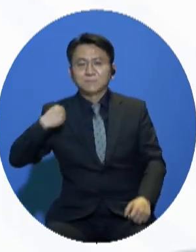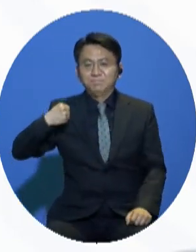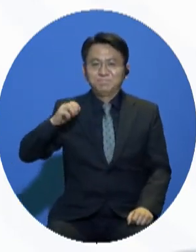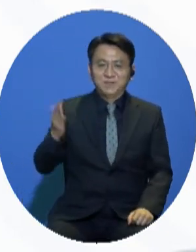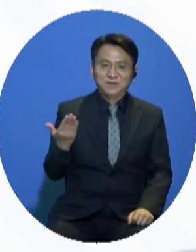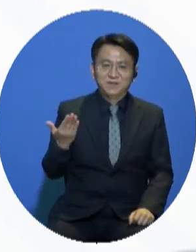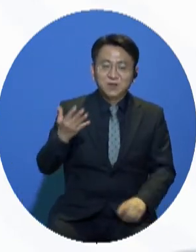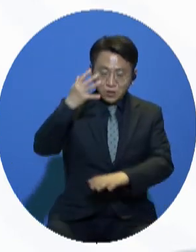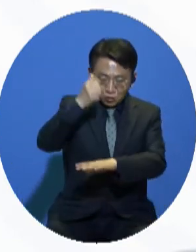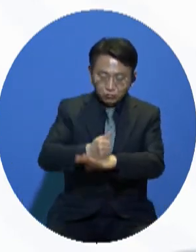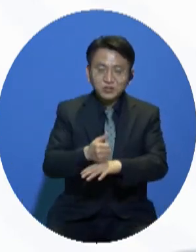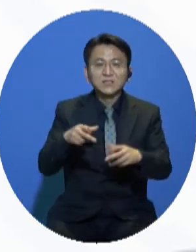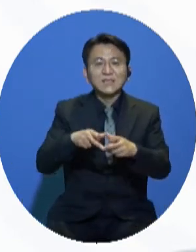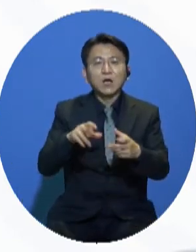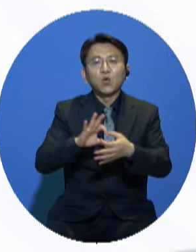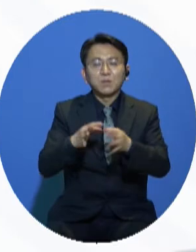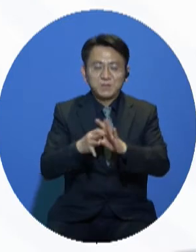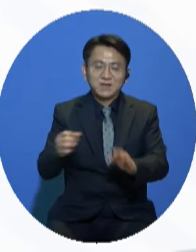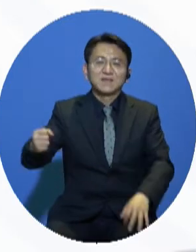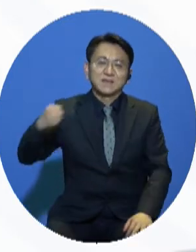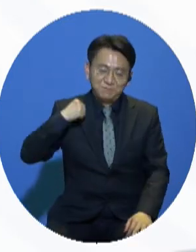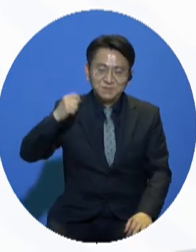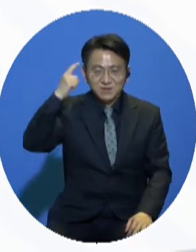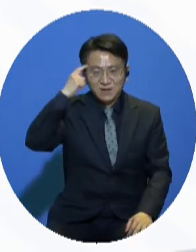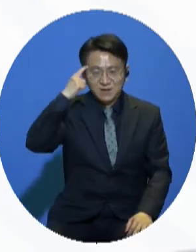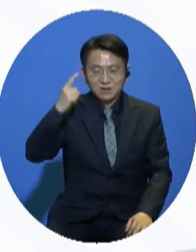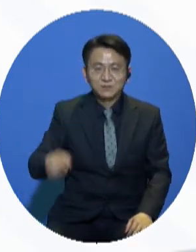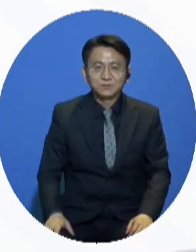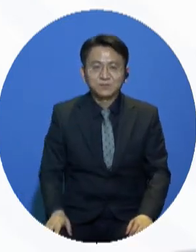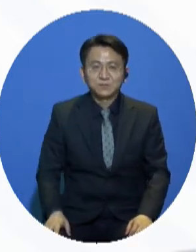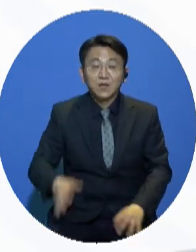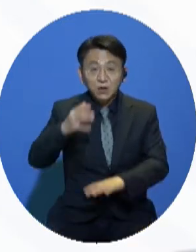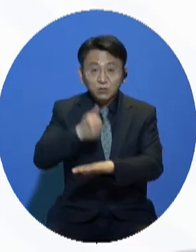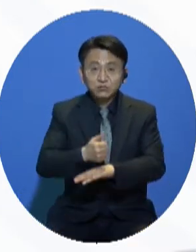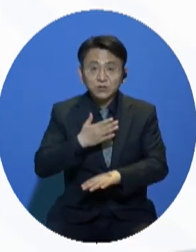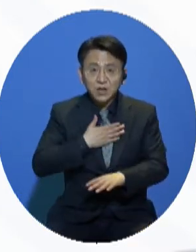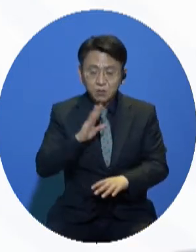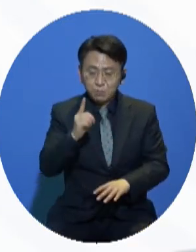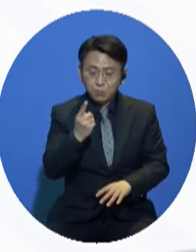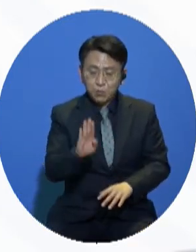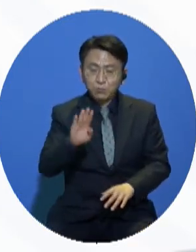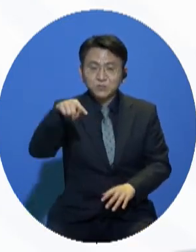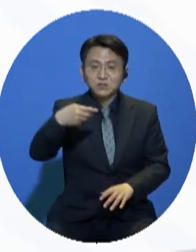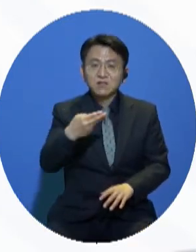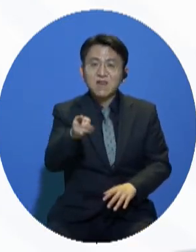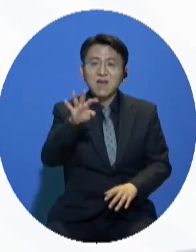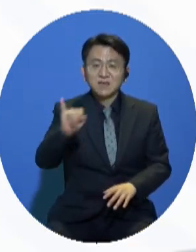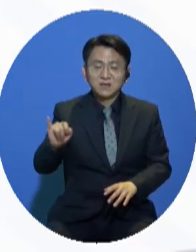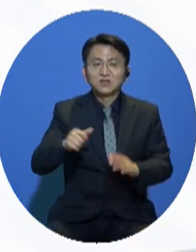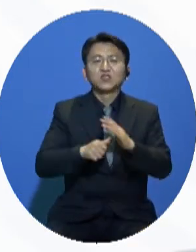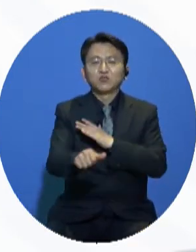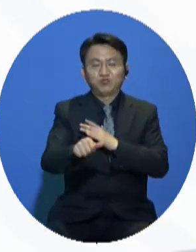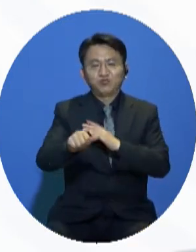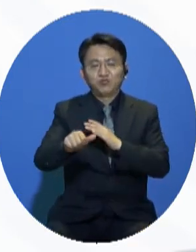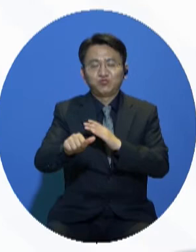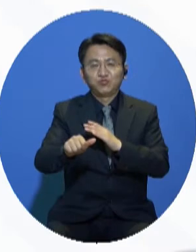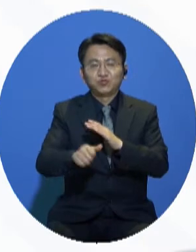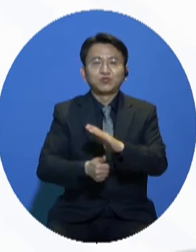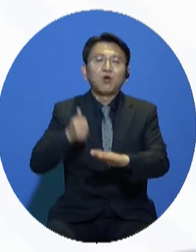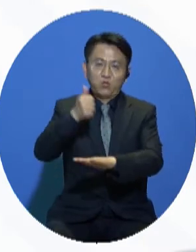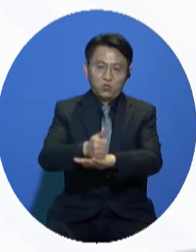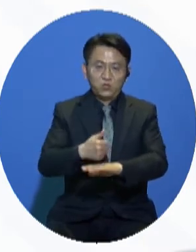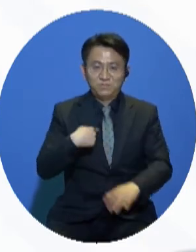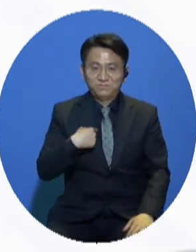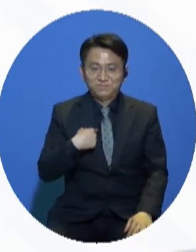되었고 turned 이것이 up to bobsled 패럴림픽의 힘이라고 저는 생각합니다. Do you think 그래서 결국엔 제가 20 years 봅슬레이 ago, if I had 선수가 turned up to 되게 that 된 bobsled 것입니다. camp and